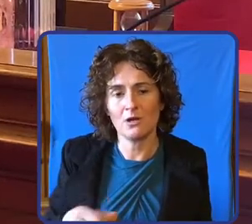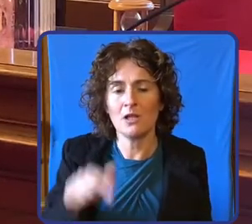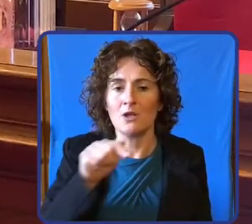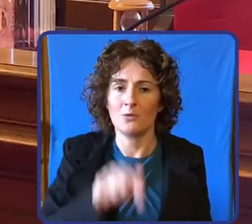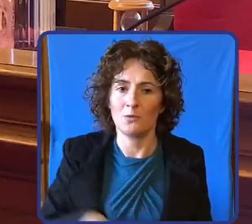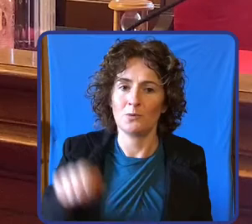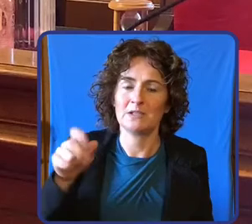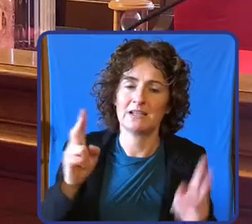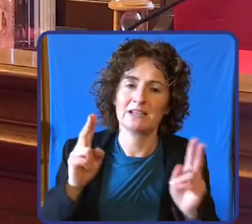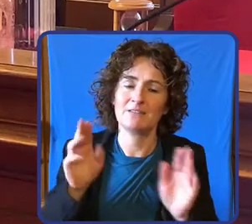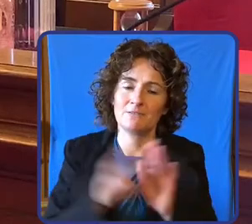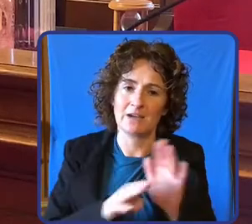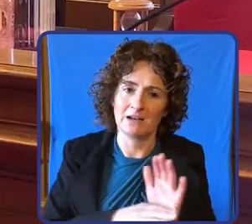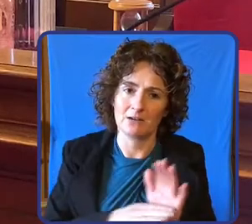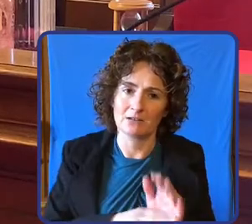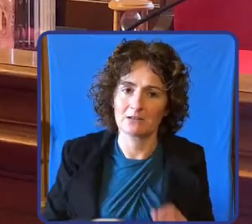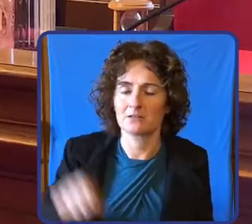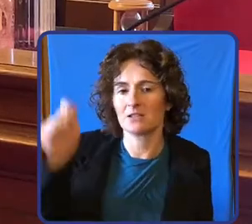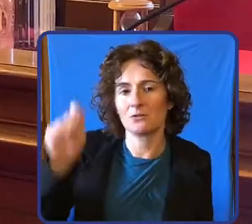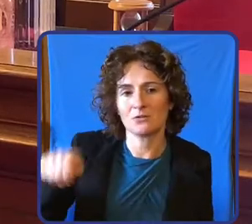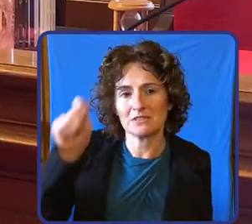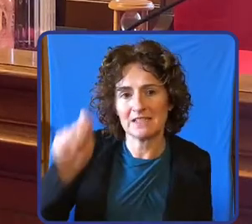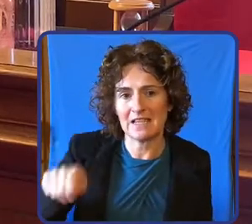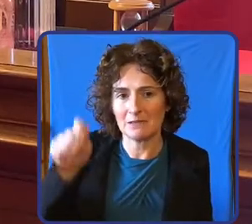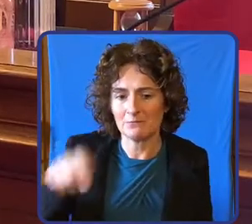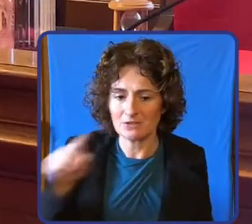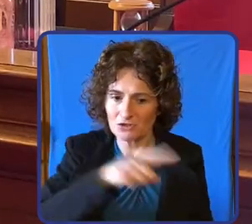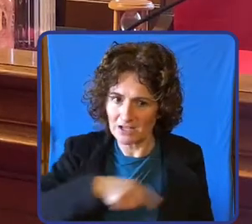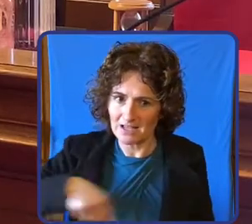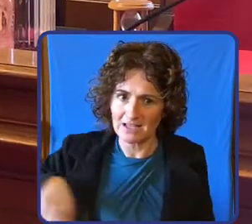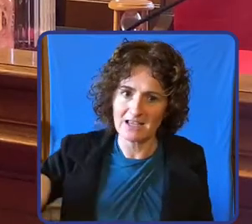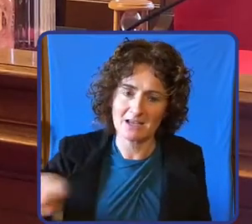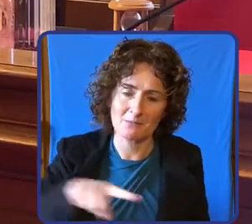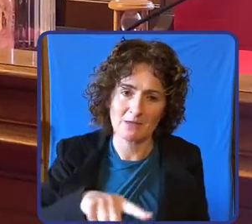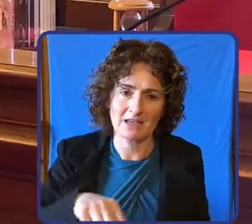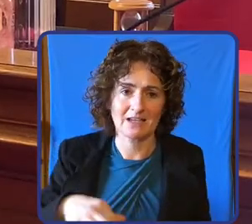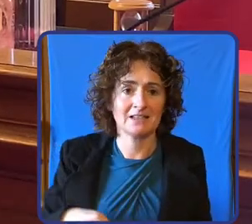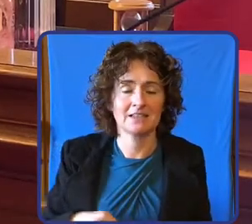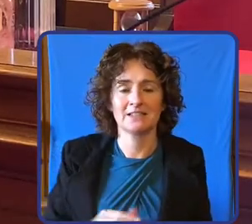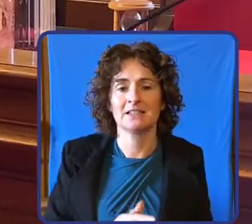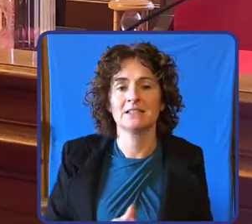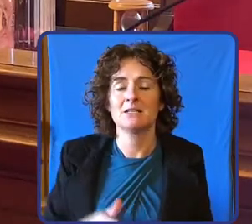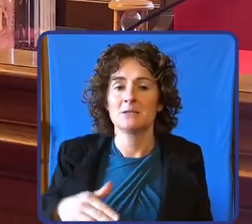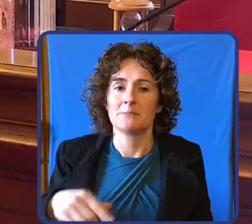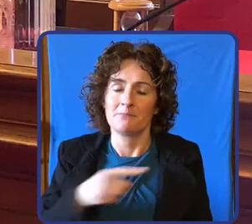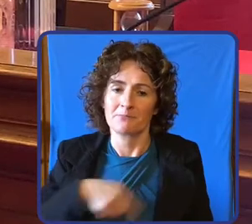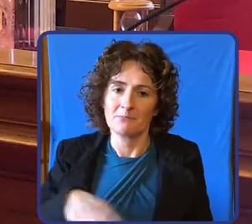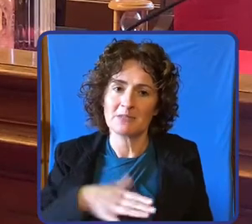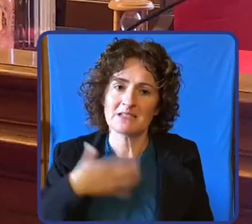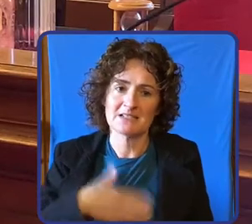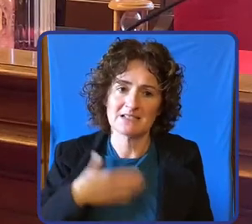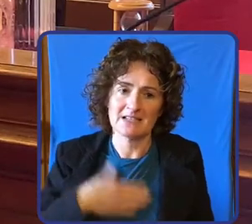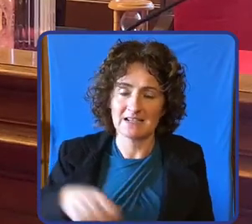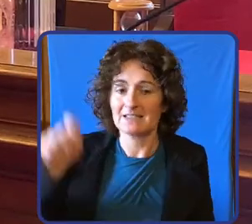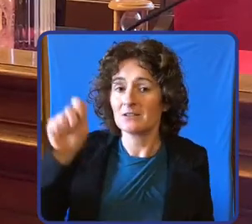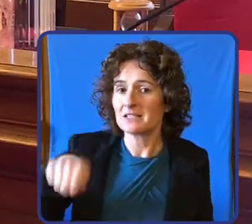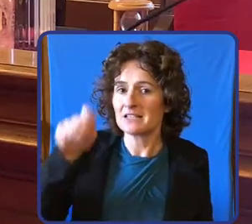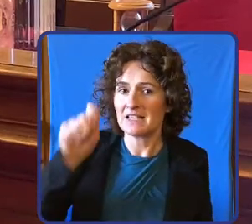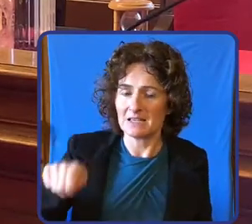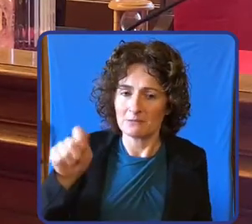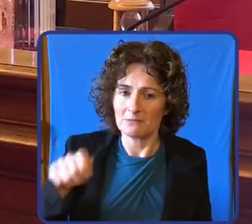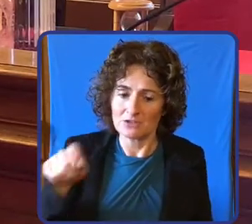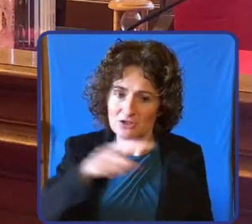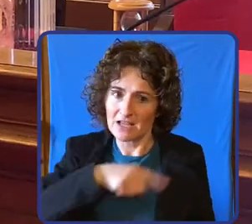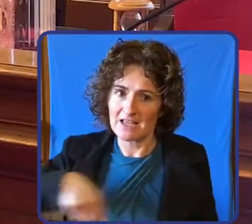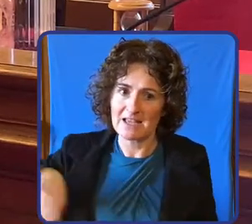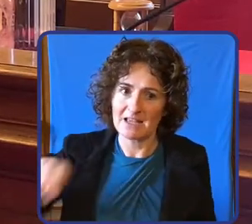esetben. Tehát nem kegyet szeretnénk gyakoroltatni, hanem azt szeretnénk, hogy képviseljen minket ott,